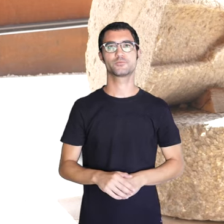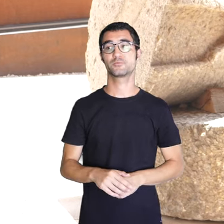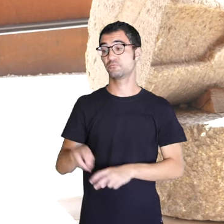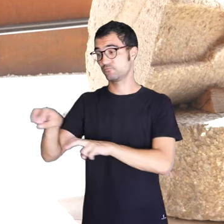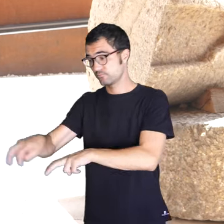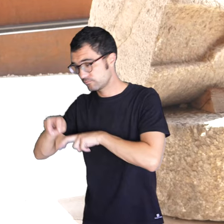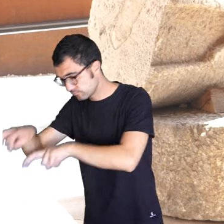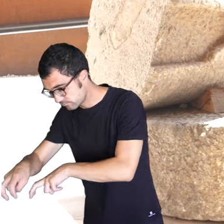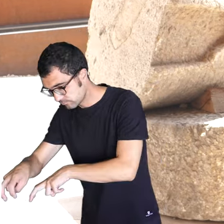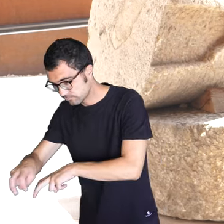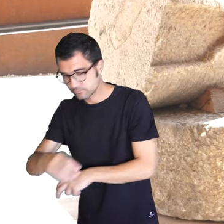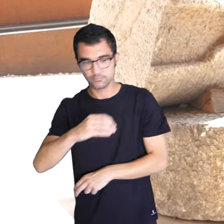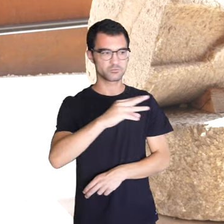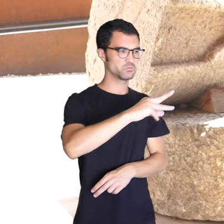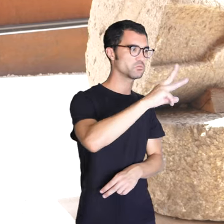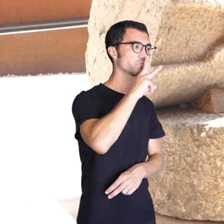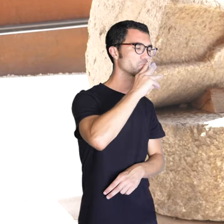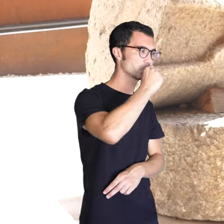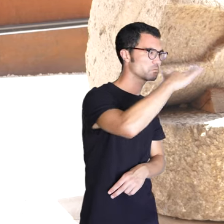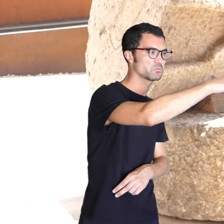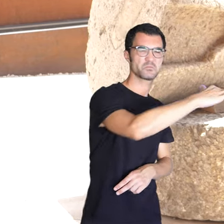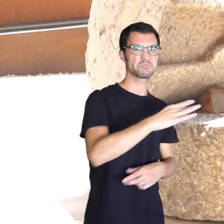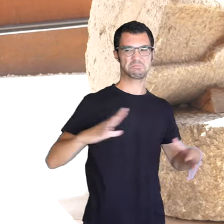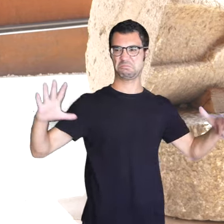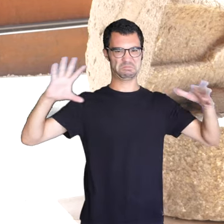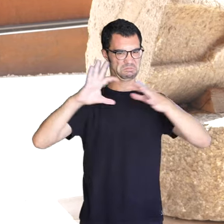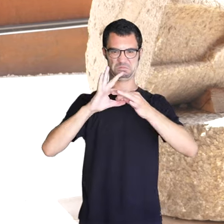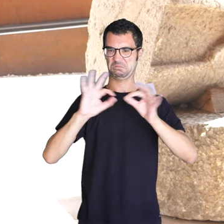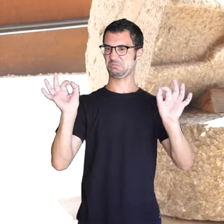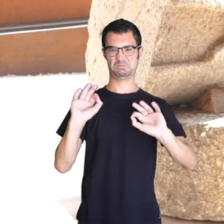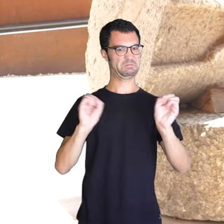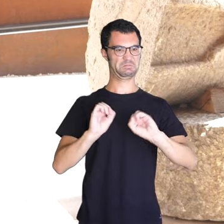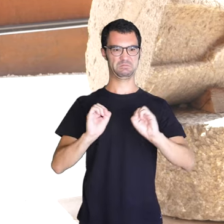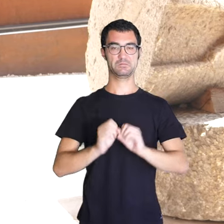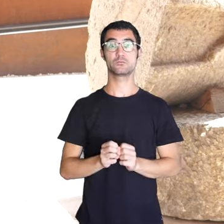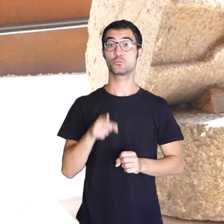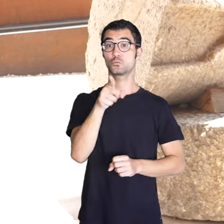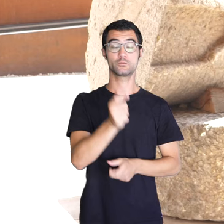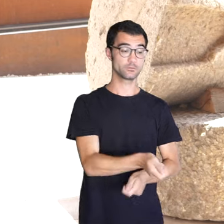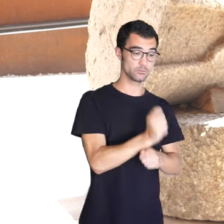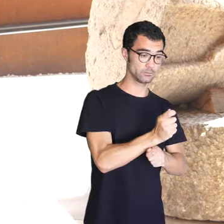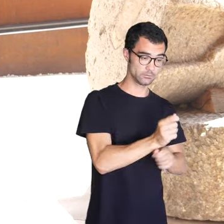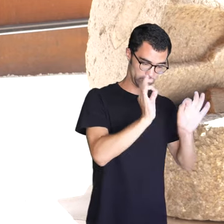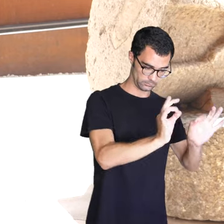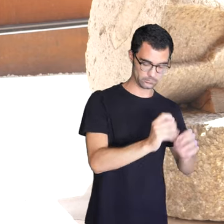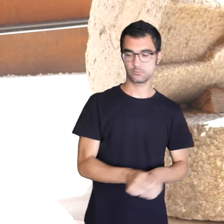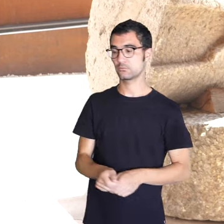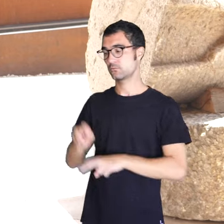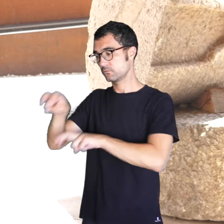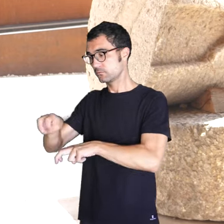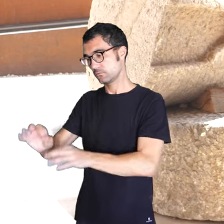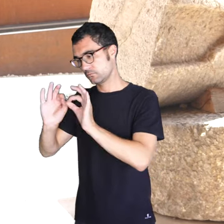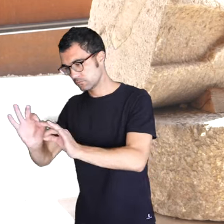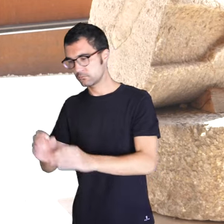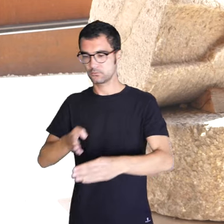de pagès a la mà, no, sa gent. O feia de pagès, o feia de pescador, o feia de fuster.